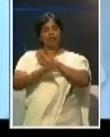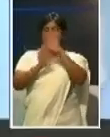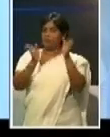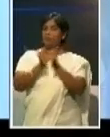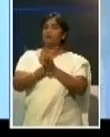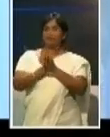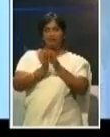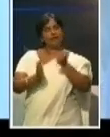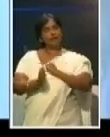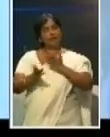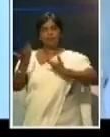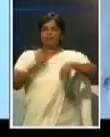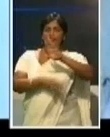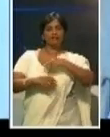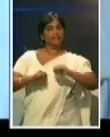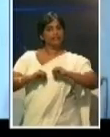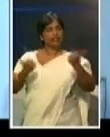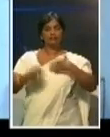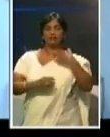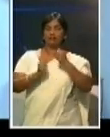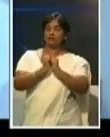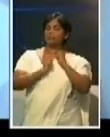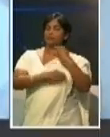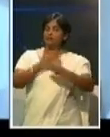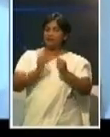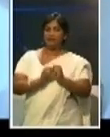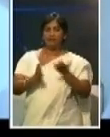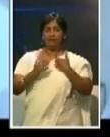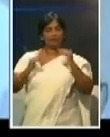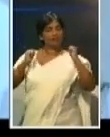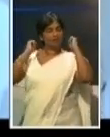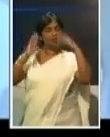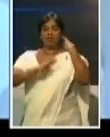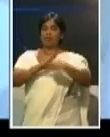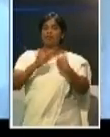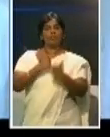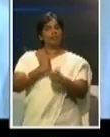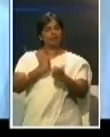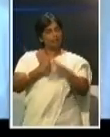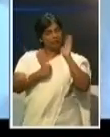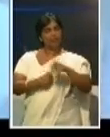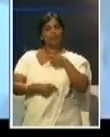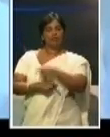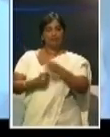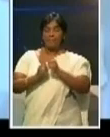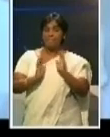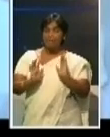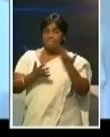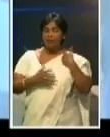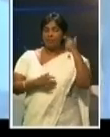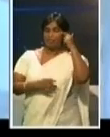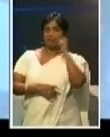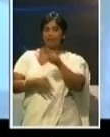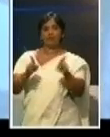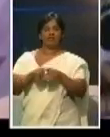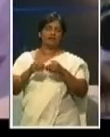කොටස් වලට කැමැති තැනක ජීවත් වෙන්නට ජීවනෝපාය සලස ගන්න පුළුවන් සංවර්ධිත අලුත් රටක් ඇති කර ගැනීම සඳහා වෙන ආරම්භයේ සනිටුහන් වෙලා